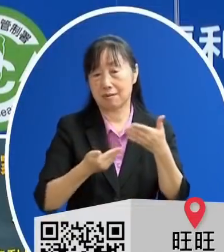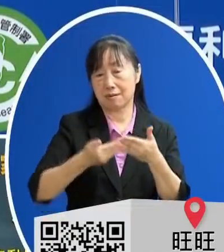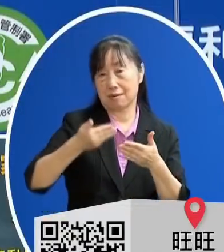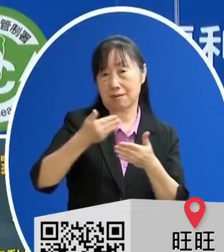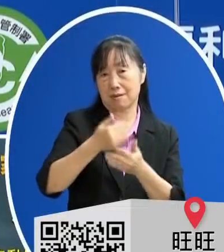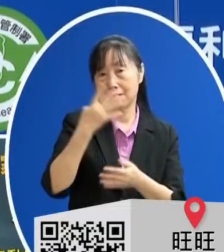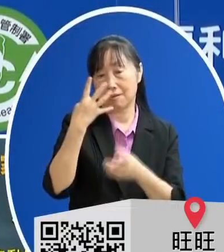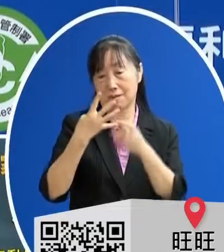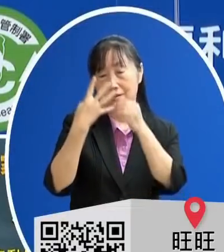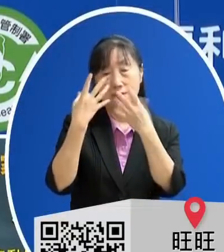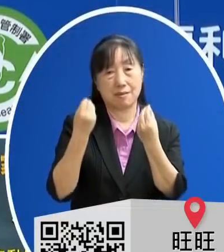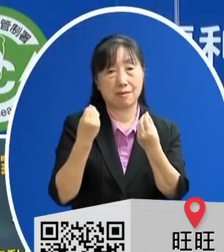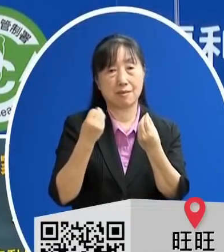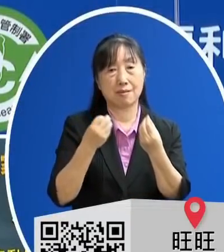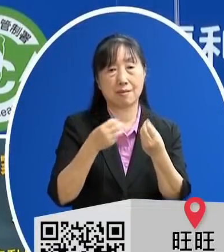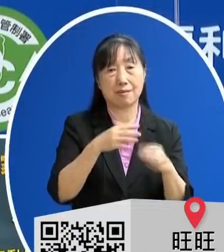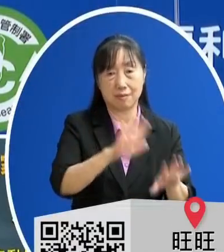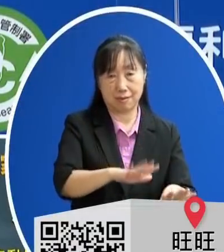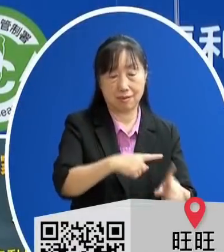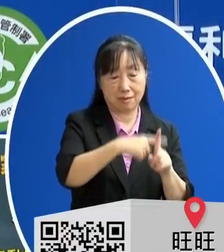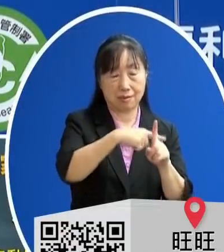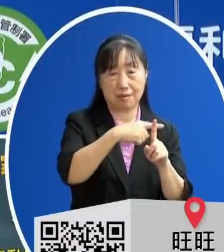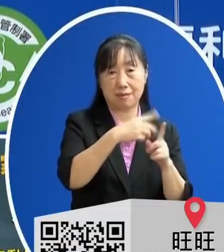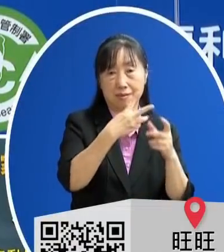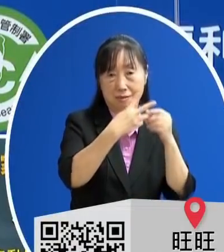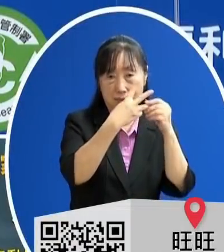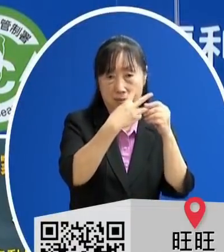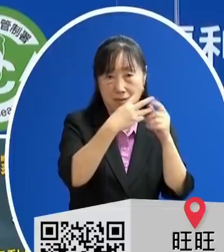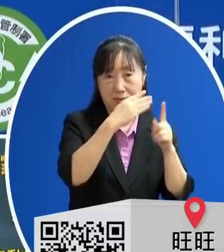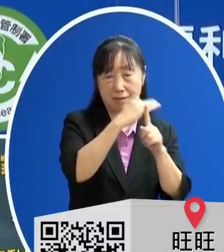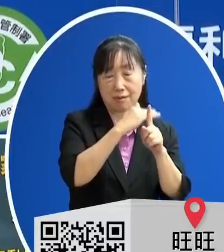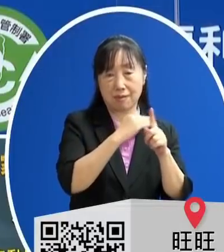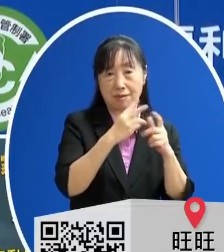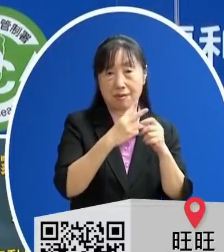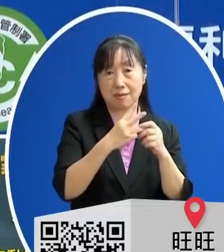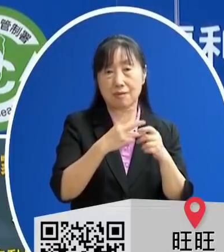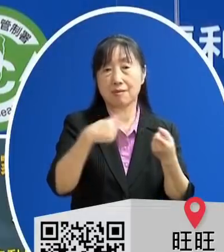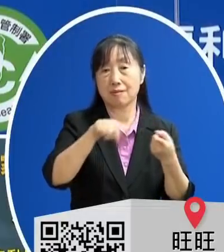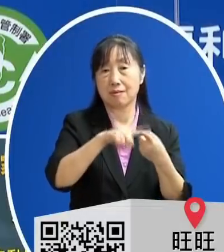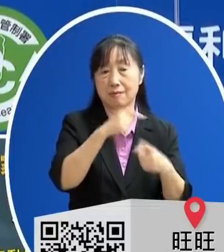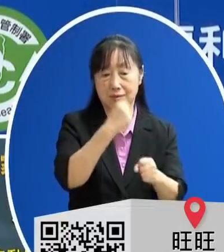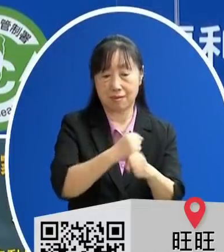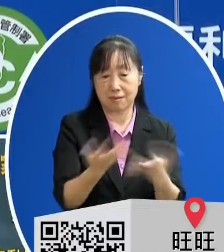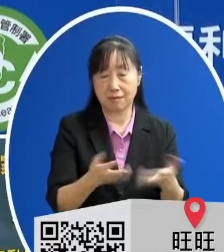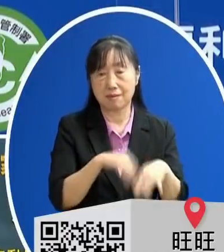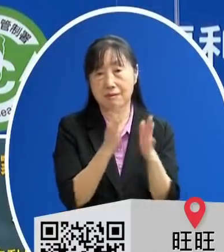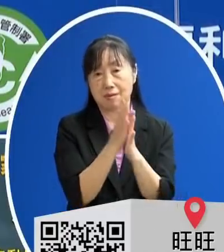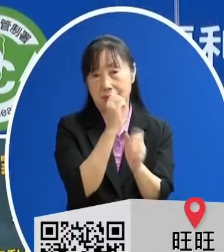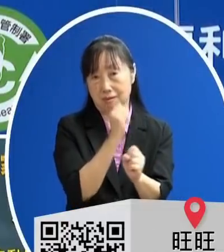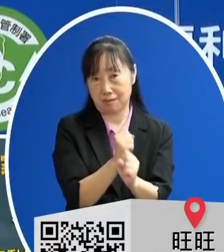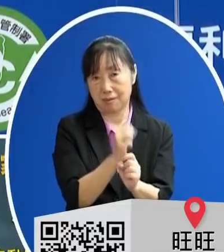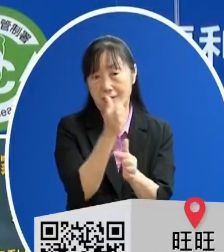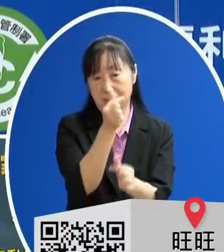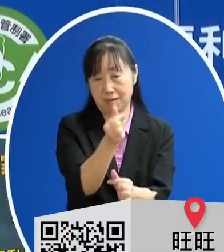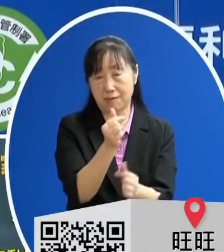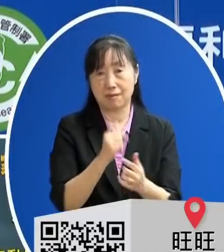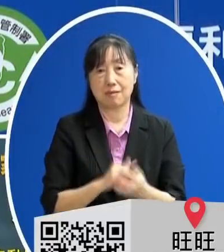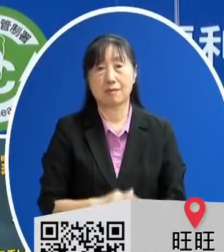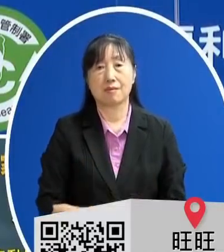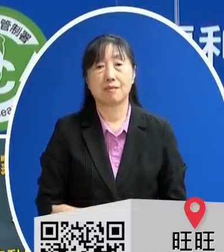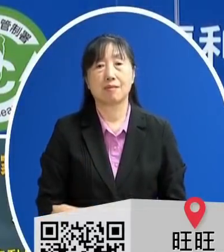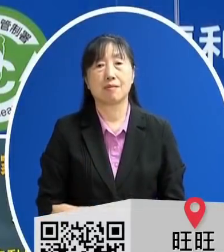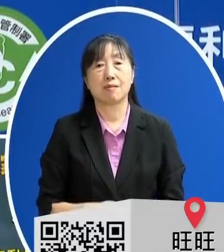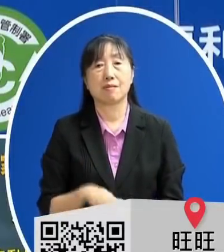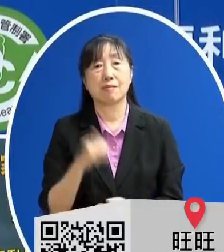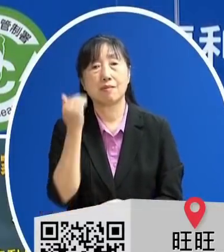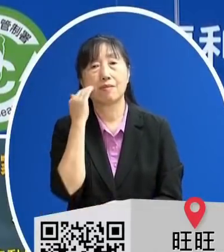4级，大家就在3级的警戒里面，把各自分内该做的事情把它做好。那至于提出来，就